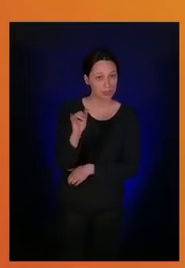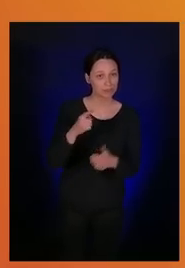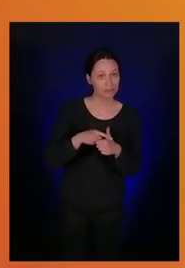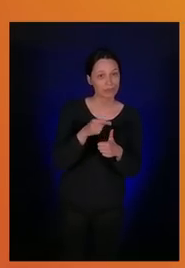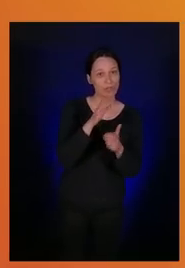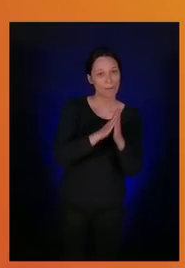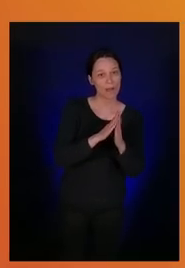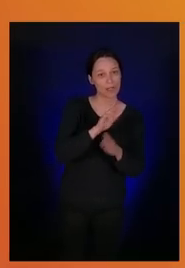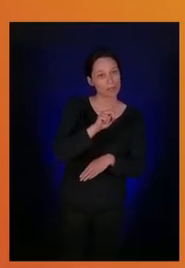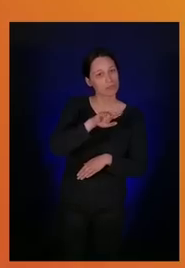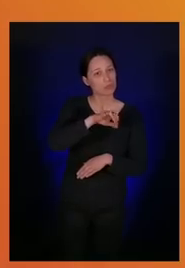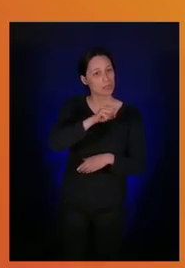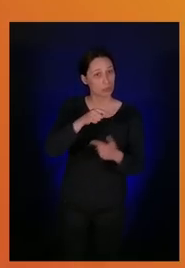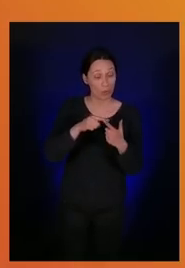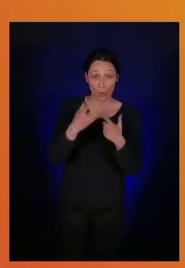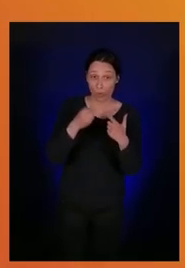été vus sur ces piquets.